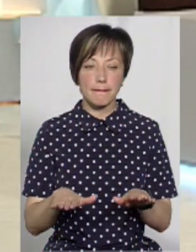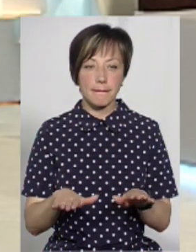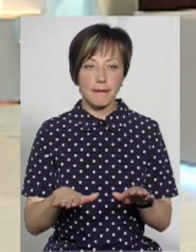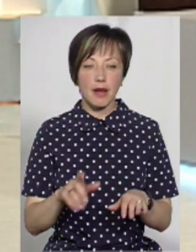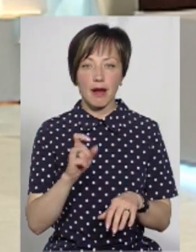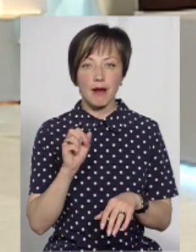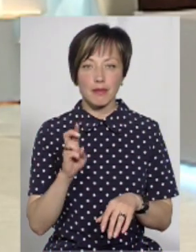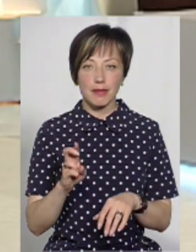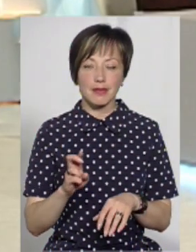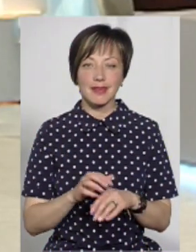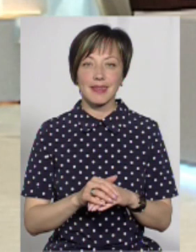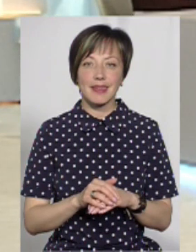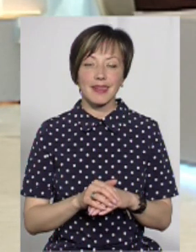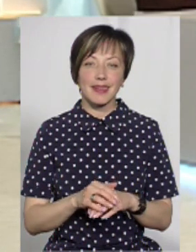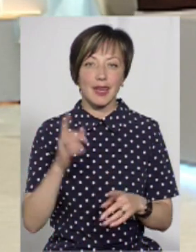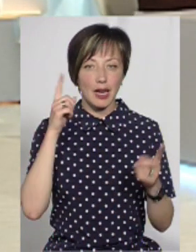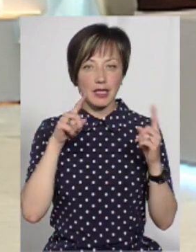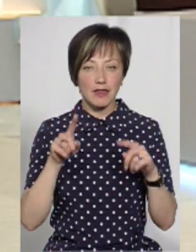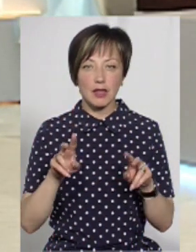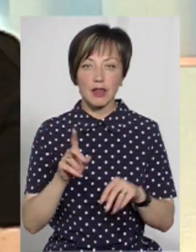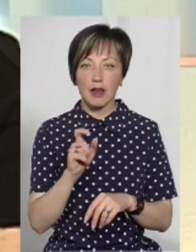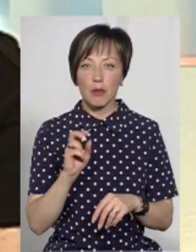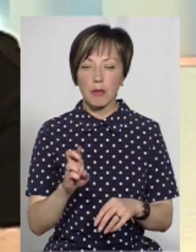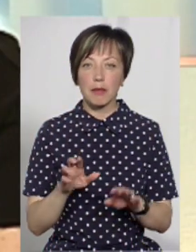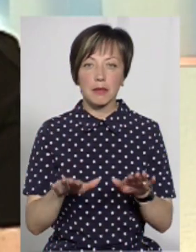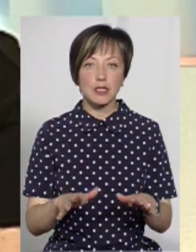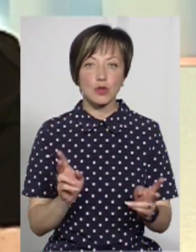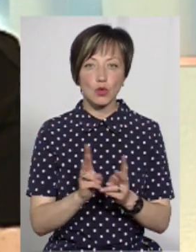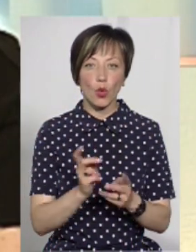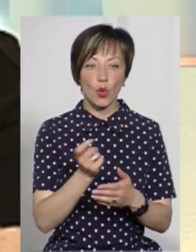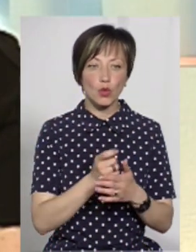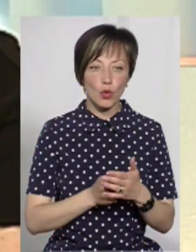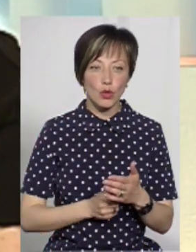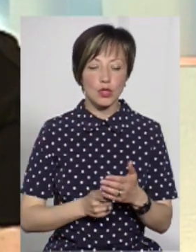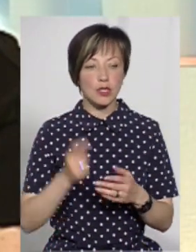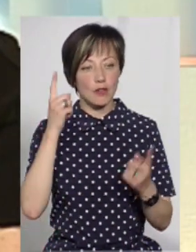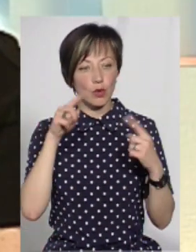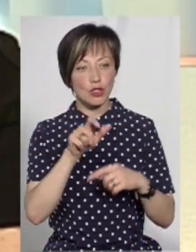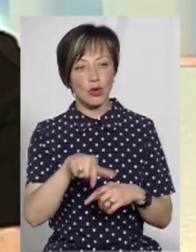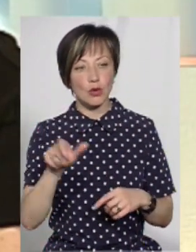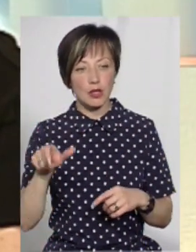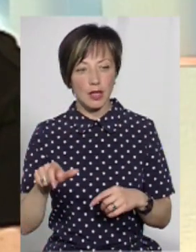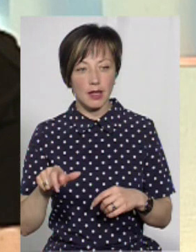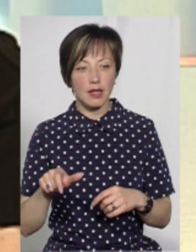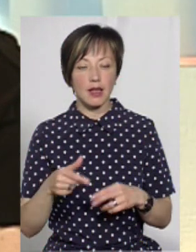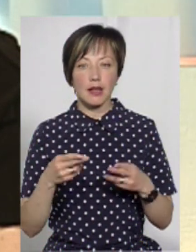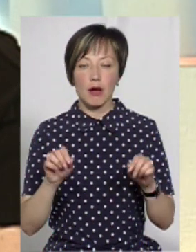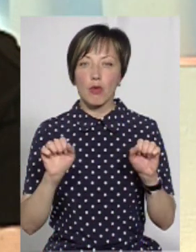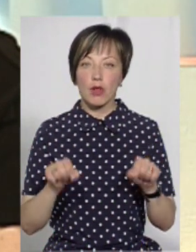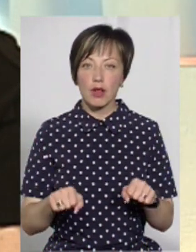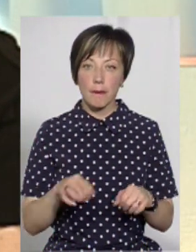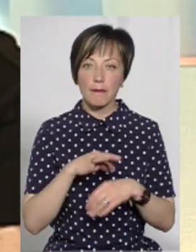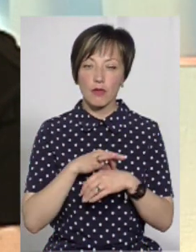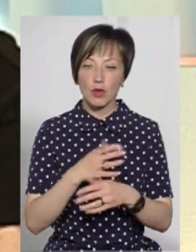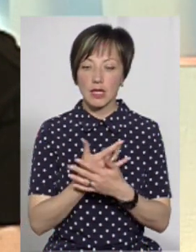чи хайп? Хаб. Креативний хаб – це місце зустрічі художників, таких творчих людей, де б могли